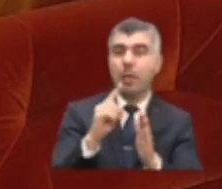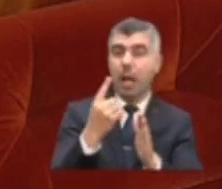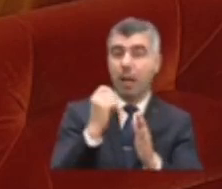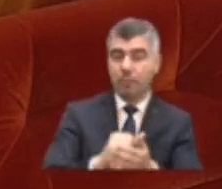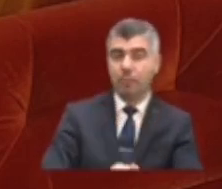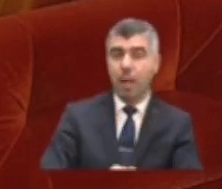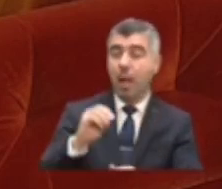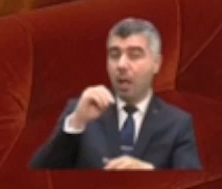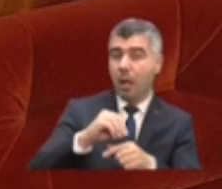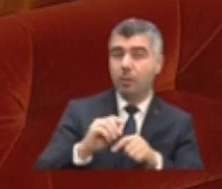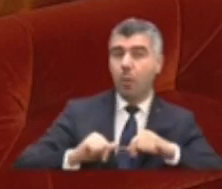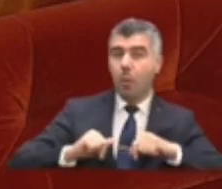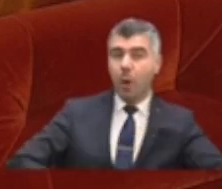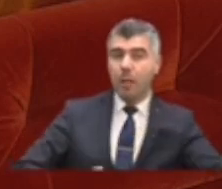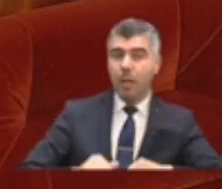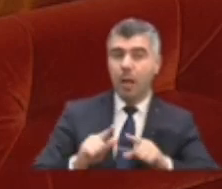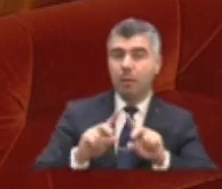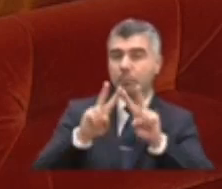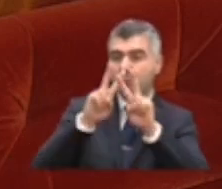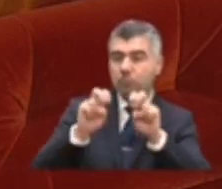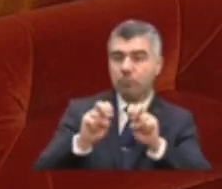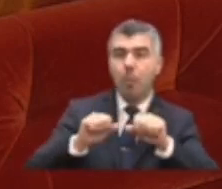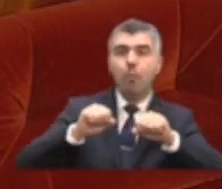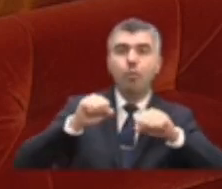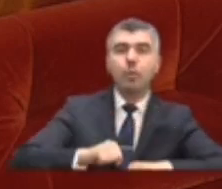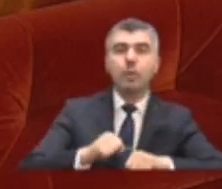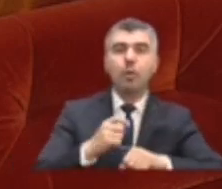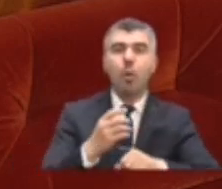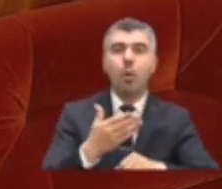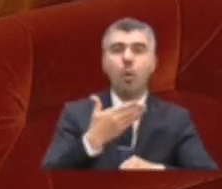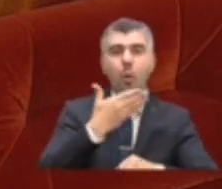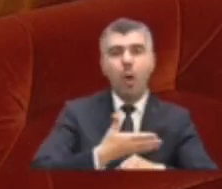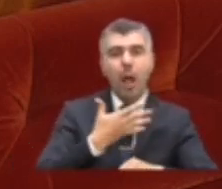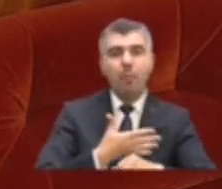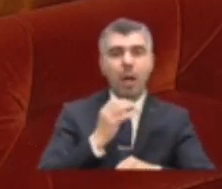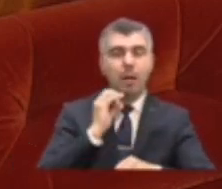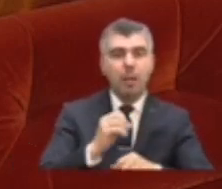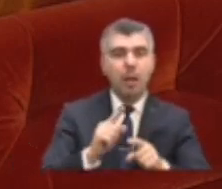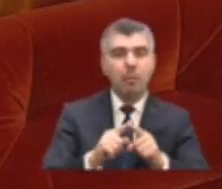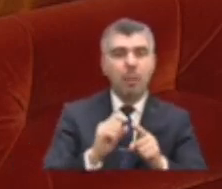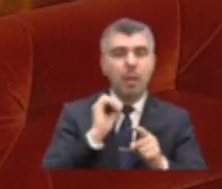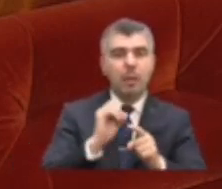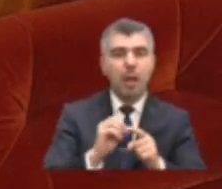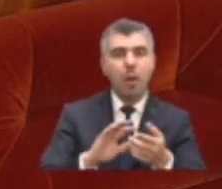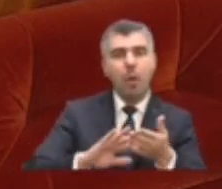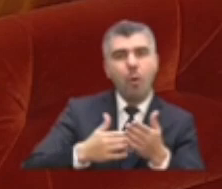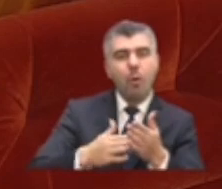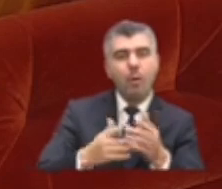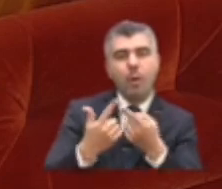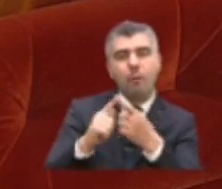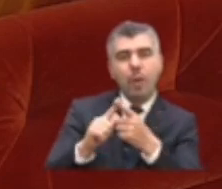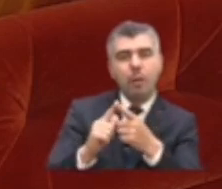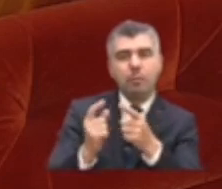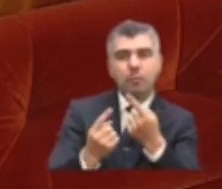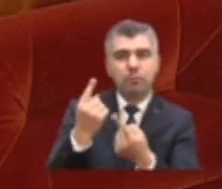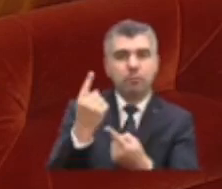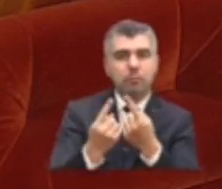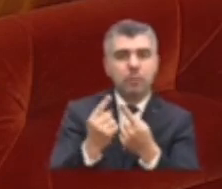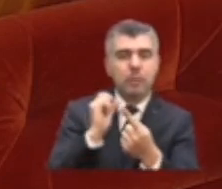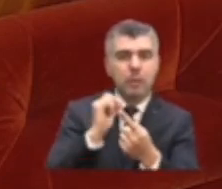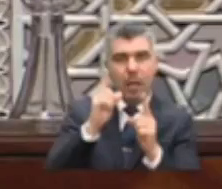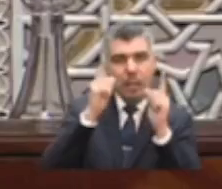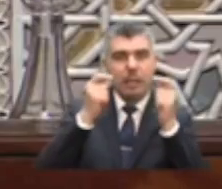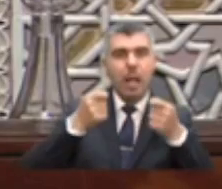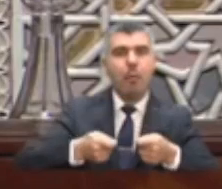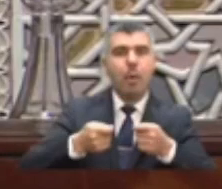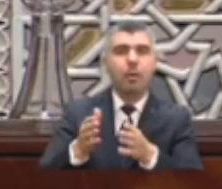٧٨ مليون درهم. كما لجأت الوزارة بعد استطلاع رأي المجالس العلمية المحلية إلى الاستغناء عن بعض القاعات المؤقتة المجهرية. السلام عليكم.